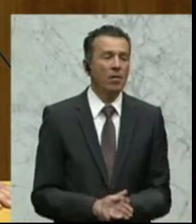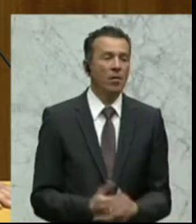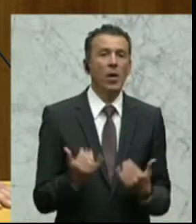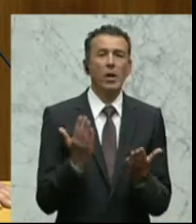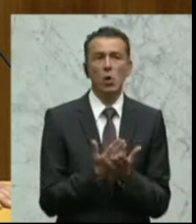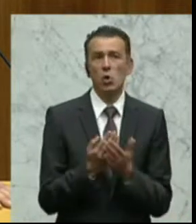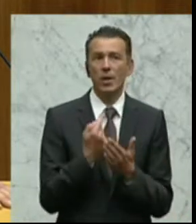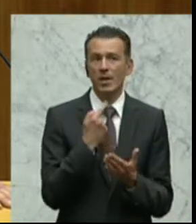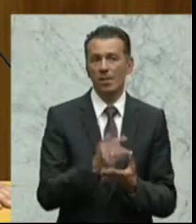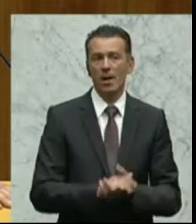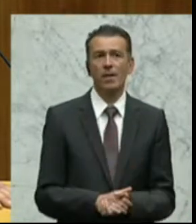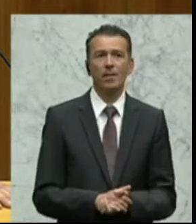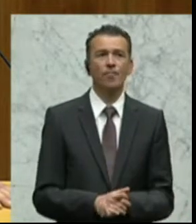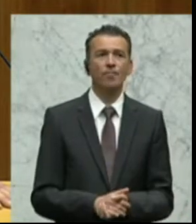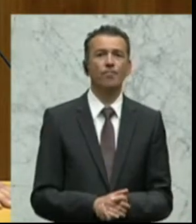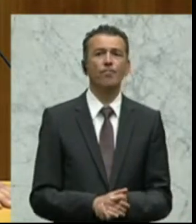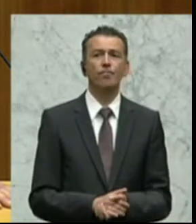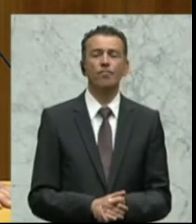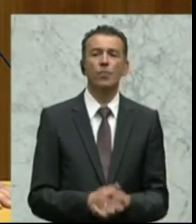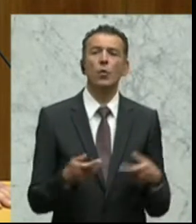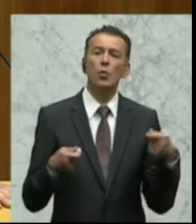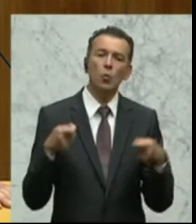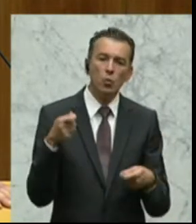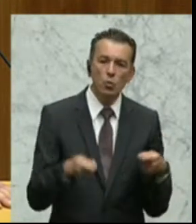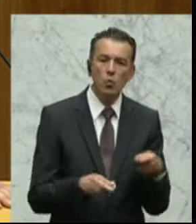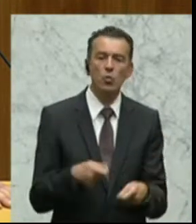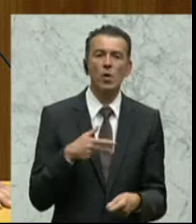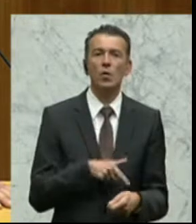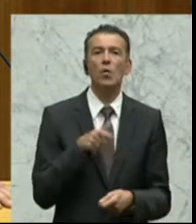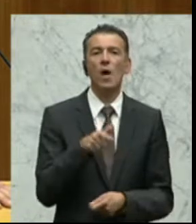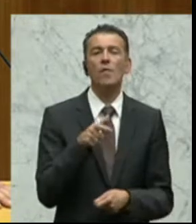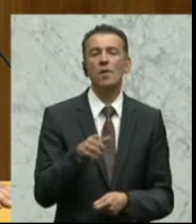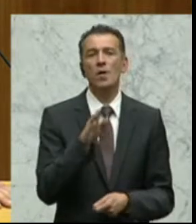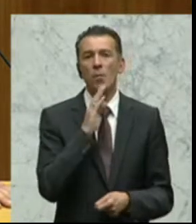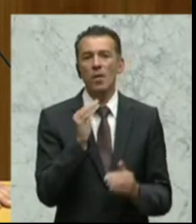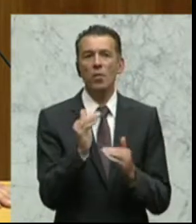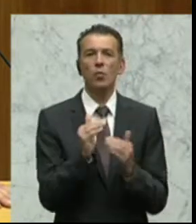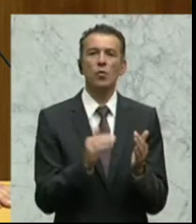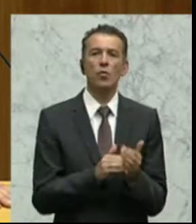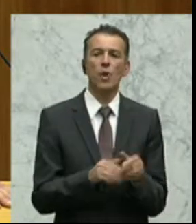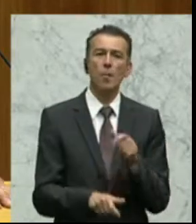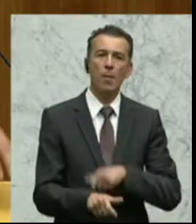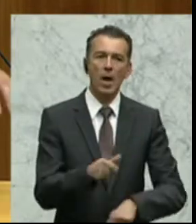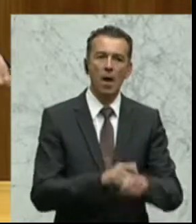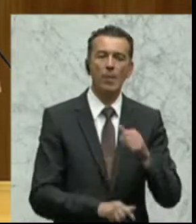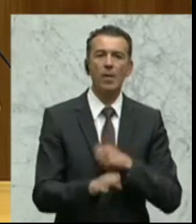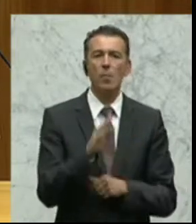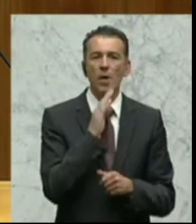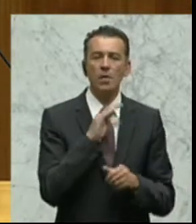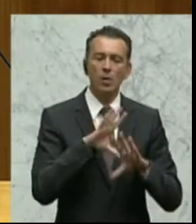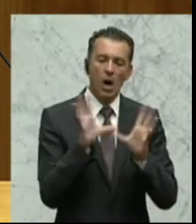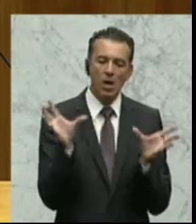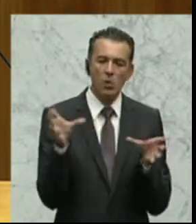gesagt, die Zuschüsse ins Sozialversicherungspensionssystem und die Beamtenpensionen miteinander verschlingen